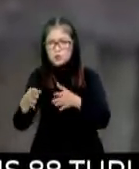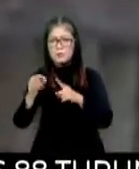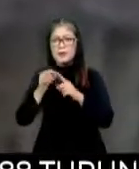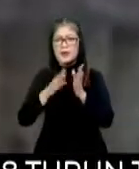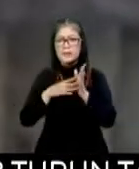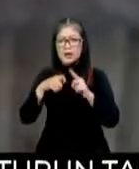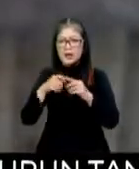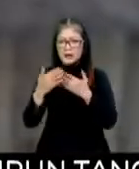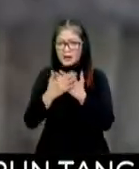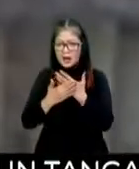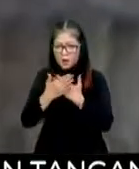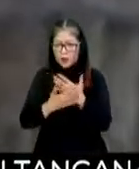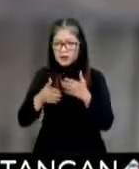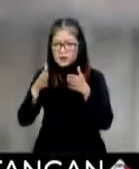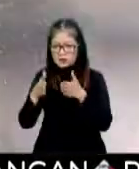layaknya penanganan